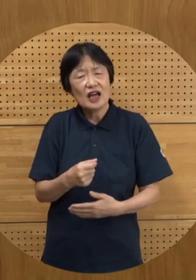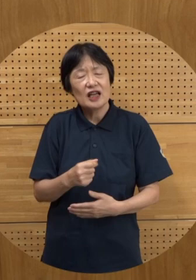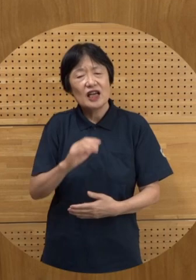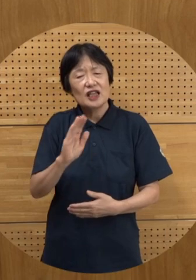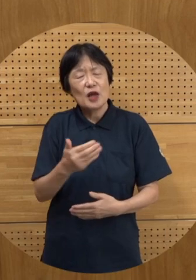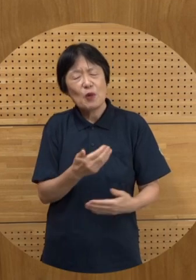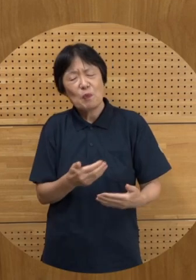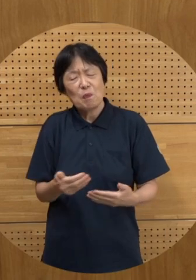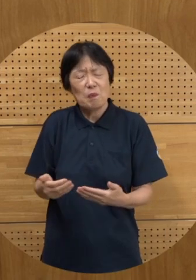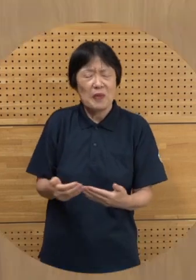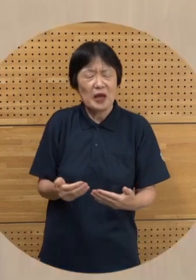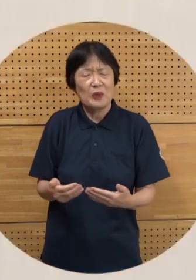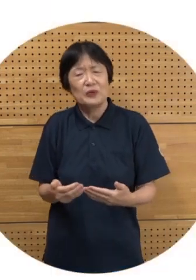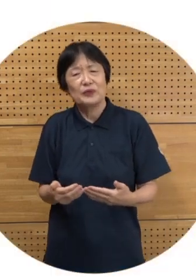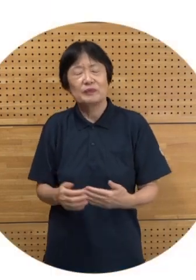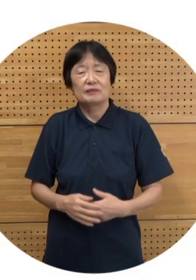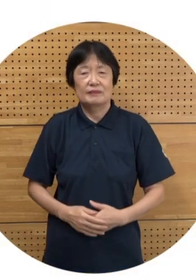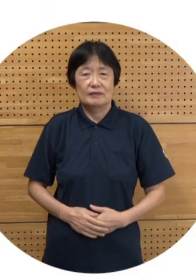を踏み出せない、